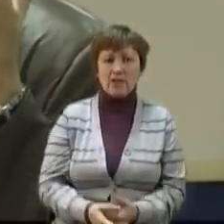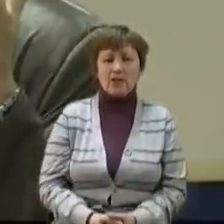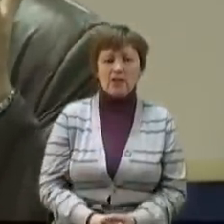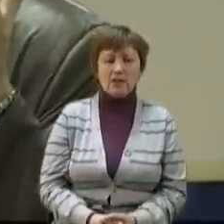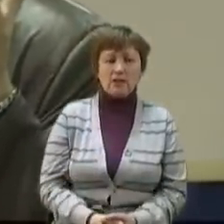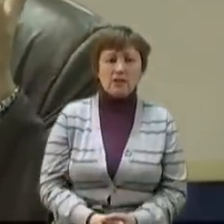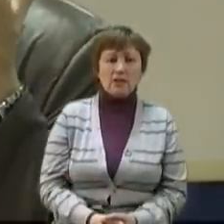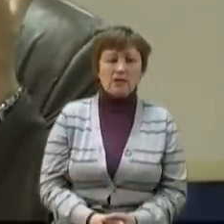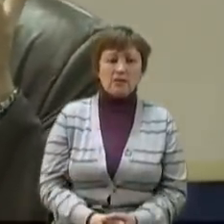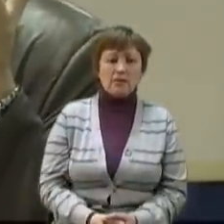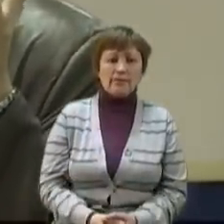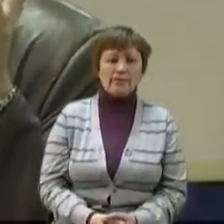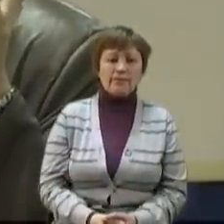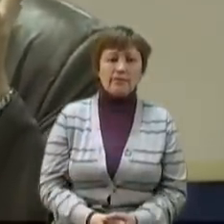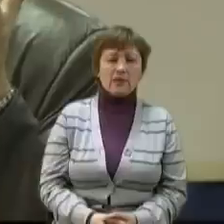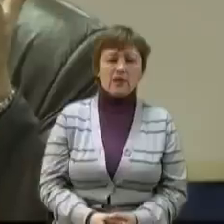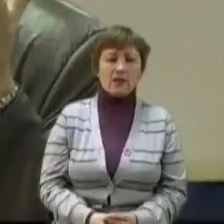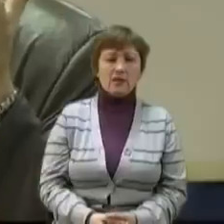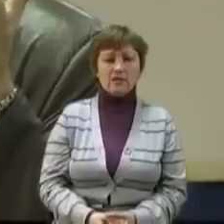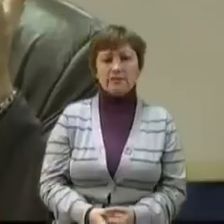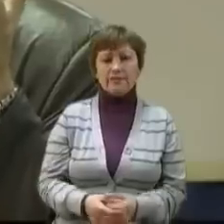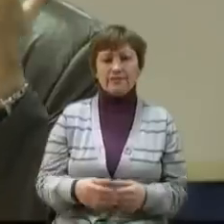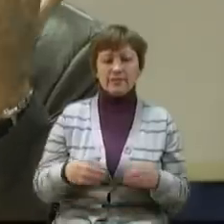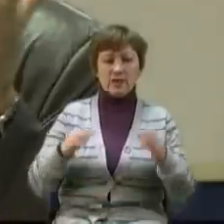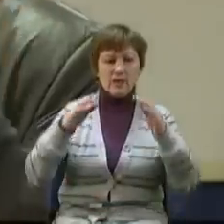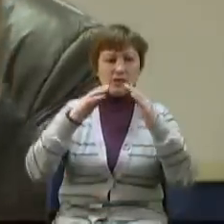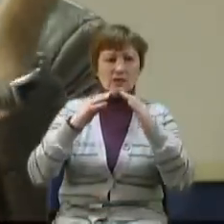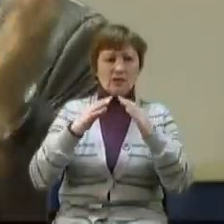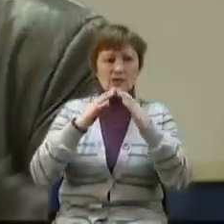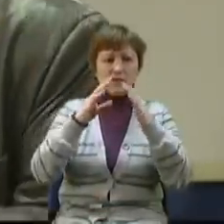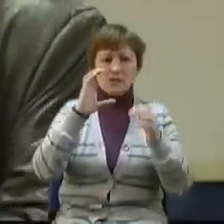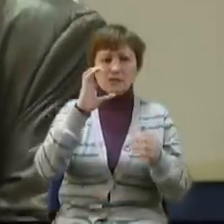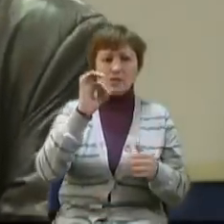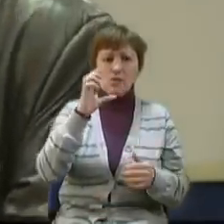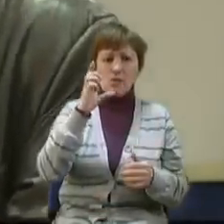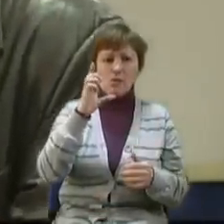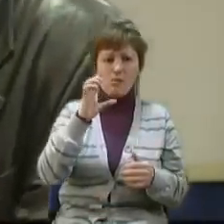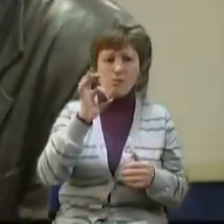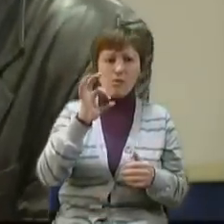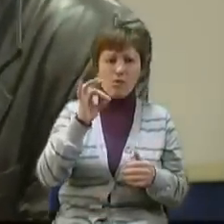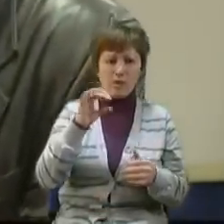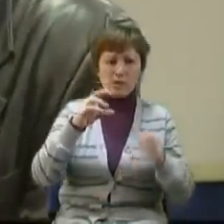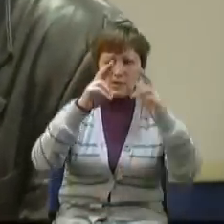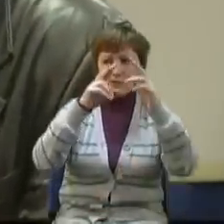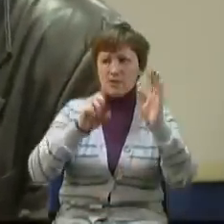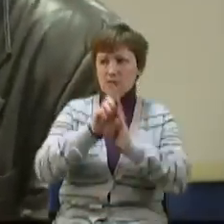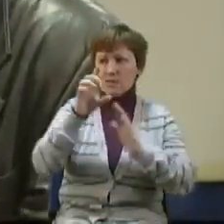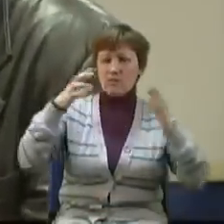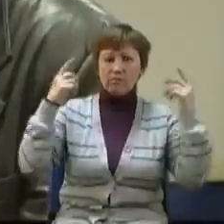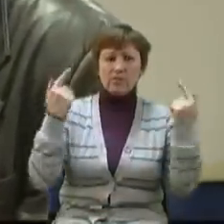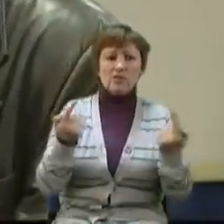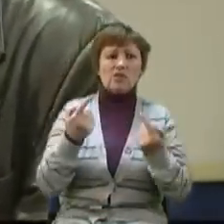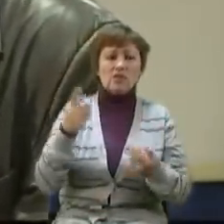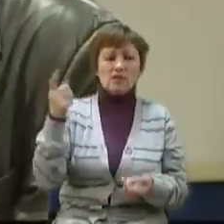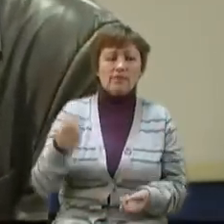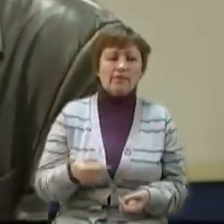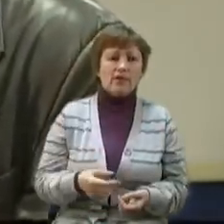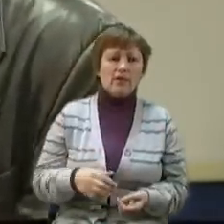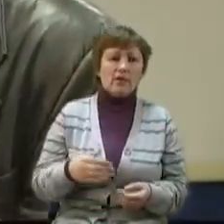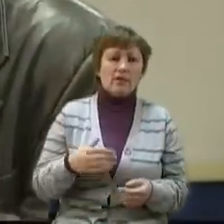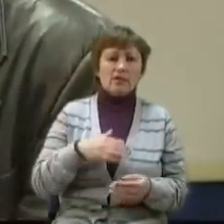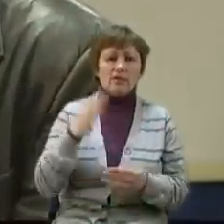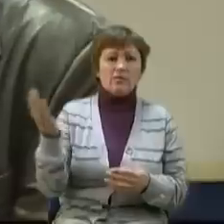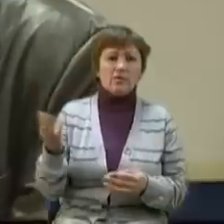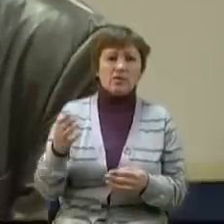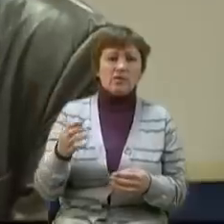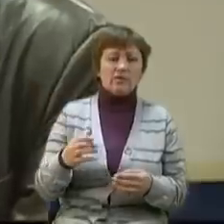Этот собор напротив товарища. Вот он там, по крайней мере, до последнего времени, когда я его знал, он там